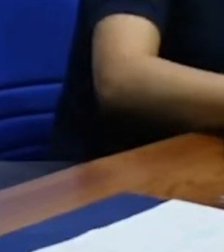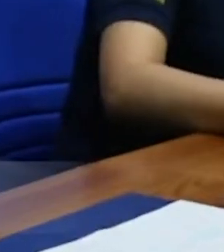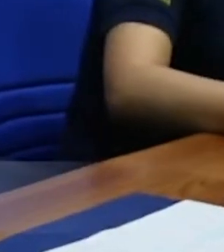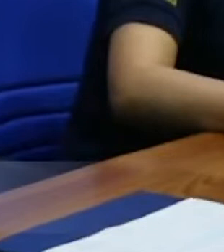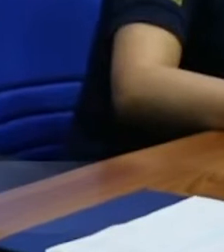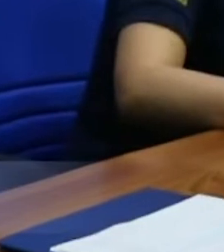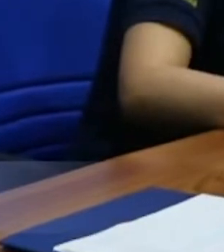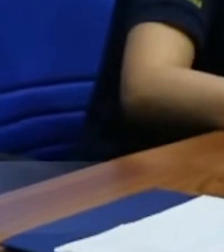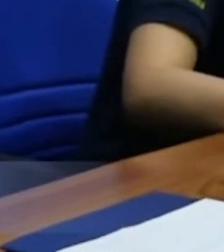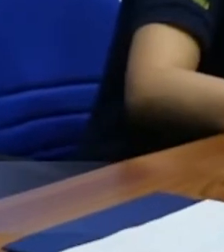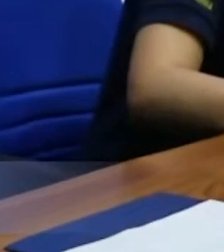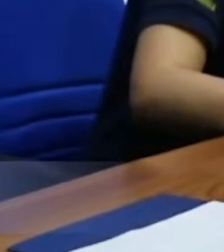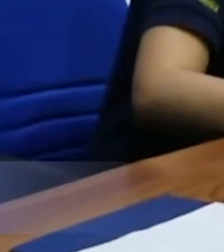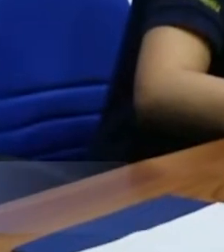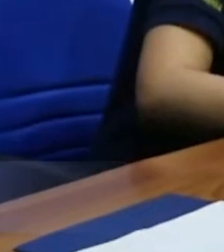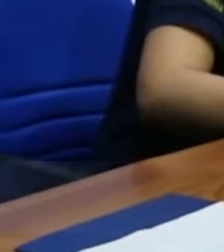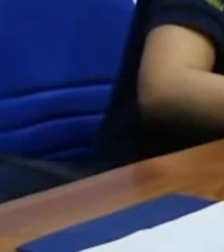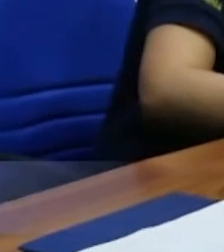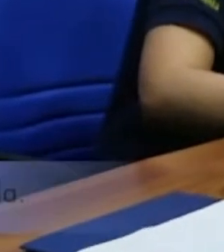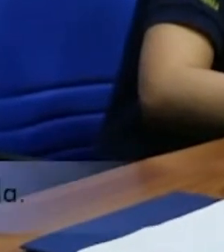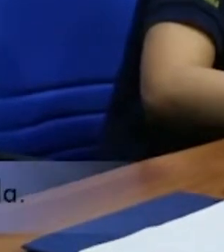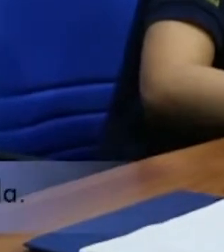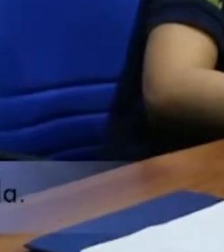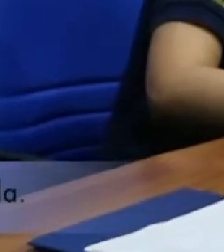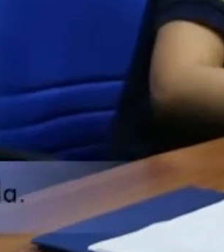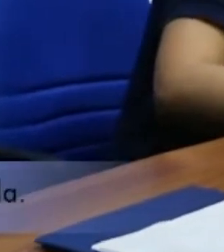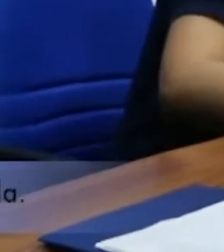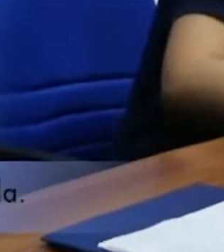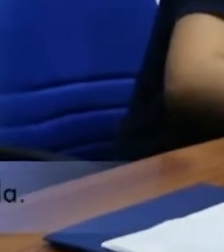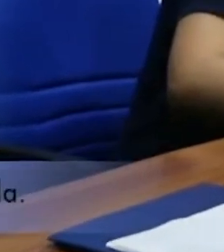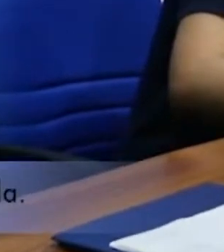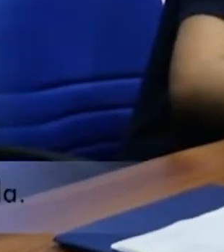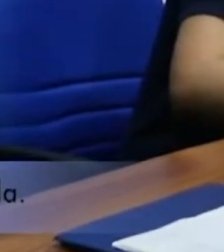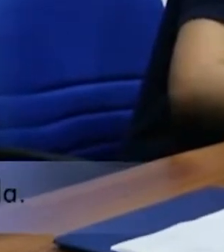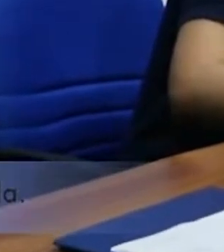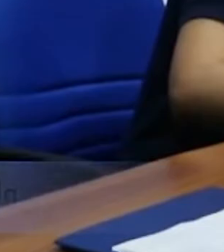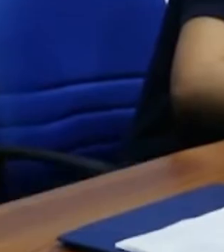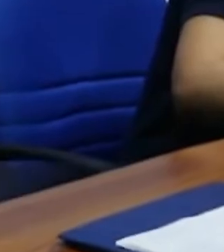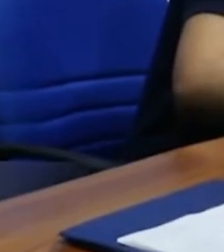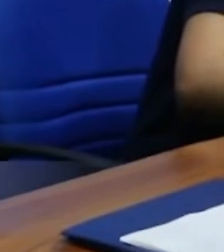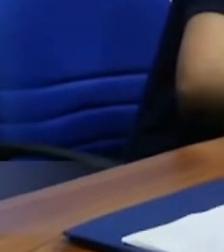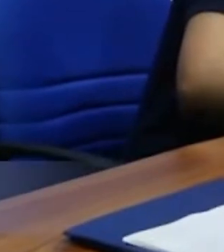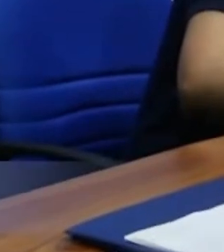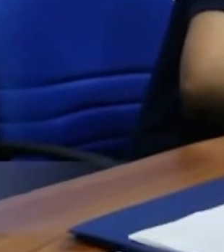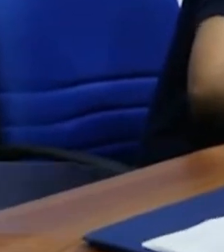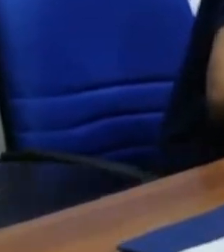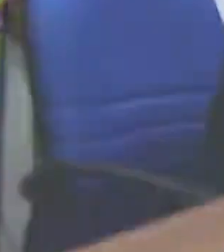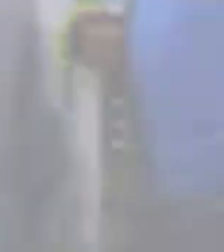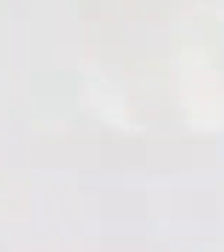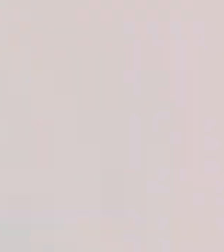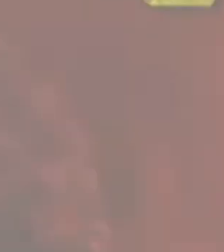Dinakan semua perlu nengkau atas rumah mengkali radio. Kayak naik kami keluar meragam pabaran tak dinakan. Permat tak